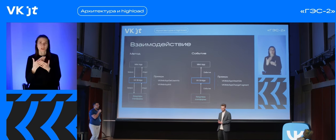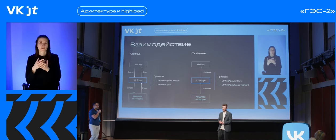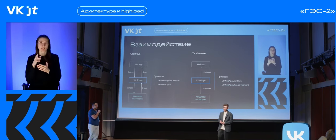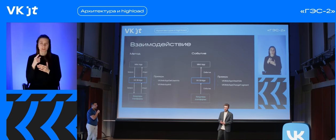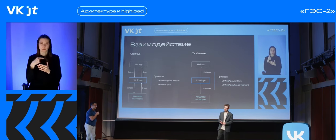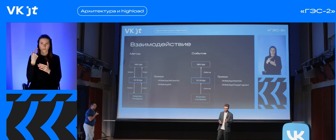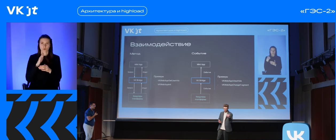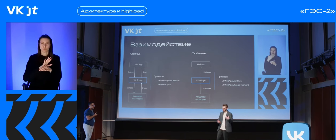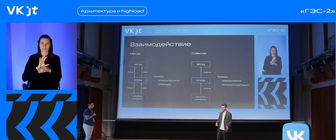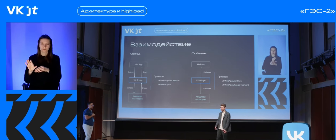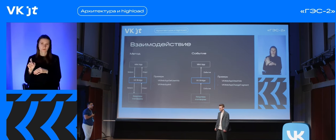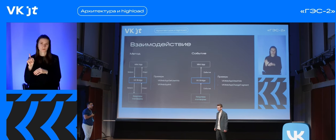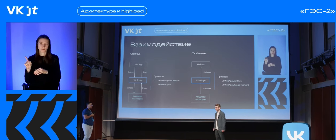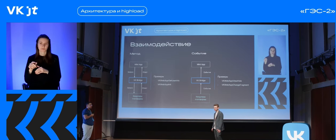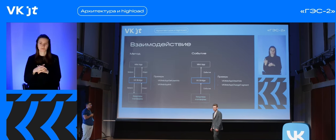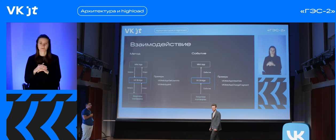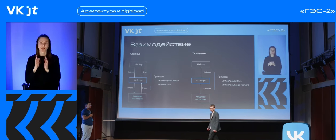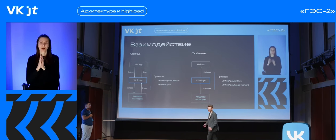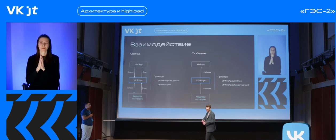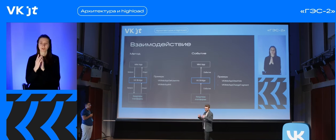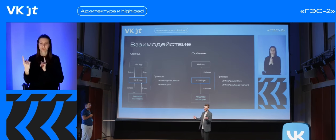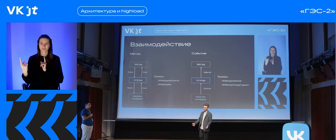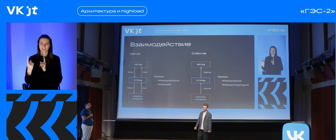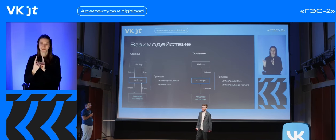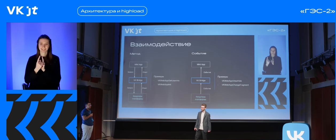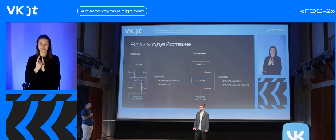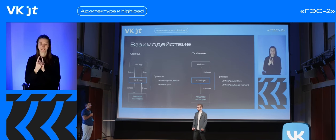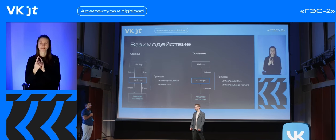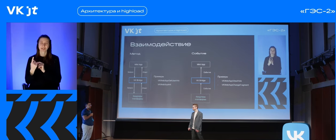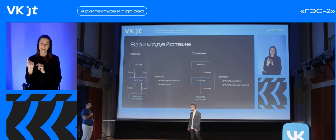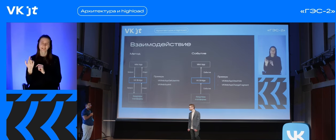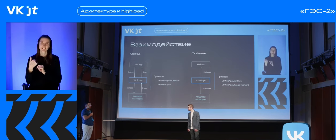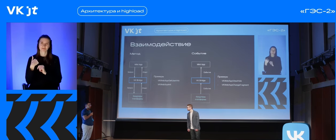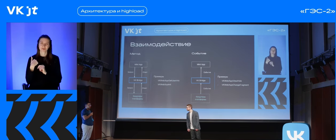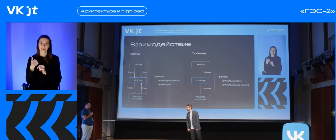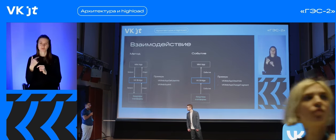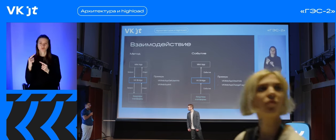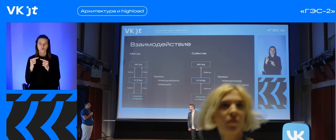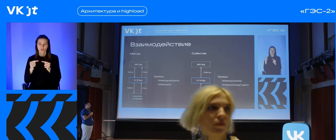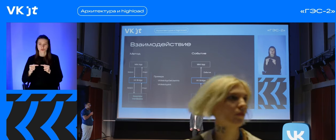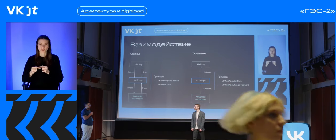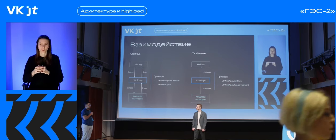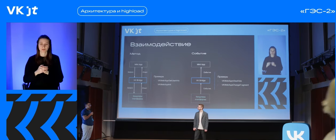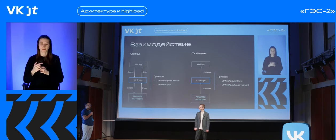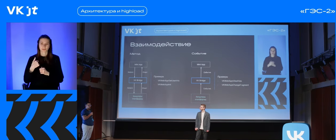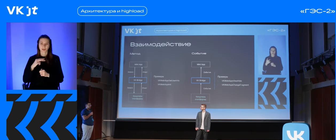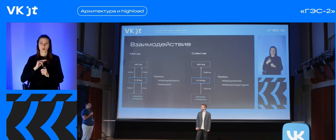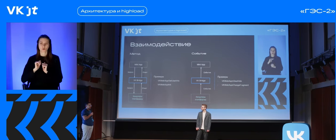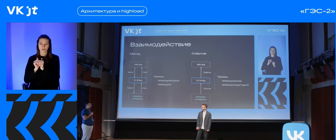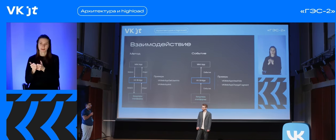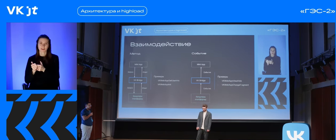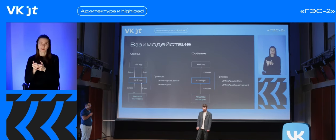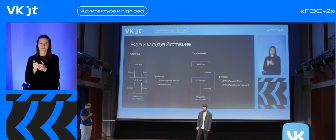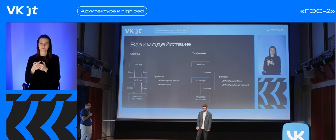унесем, пожалуйста. Хорошо, подойди ко мне, мы обсудим конкретный кейс, передам коллегам. Ну да, вообще у меня личный опыт,